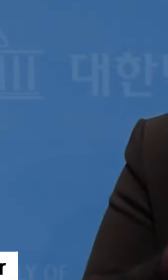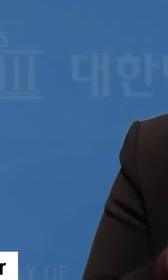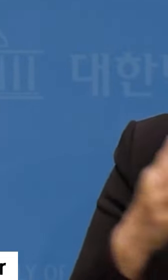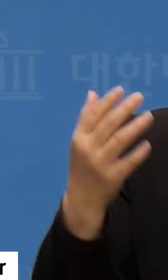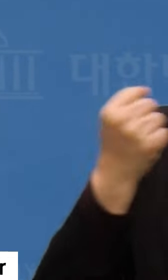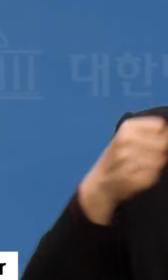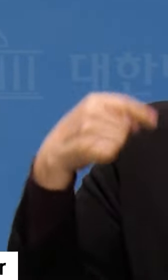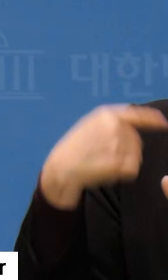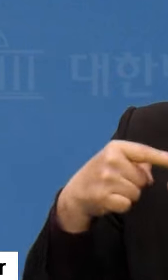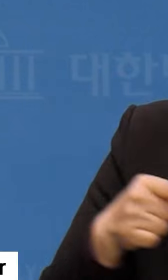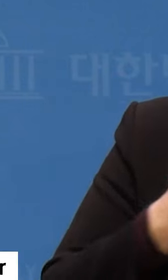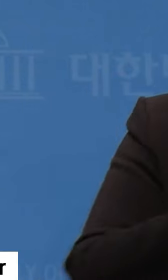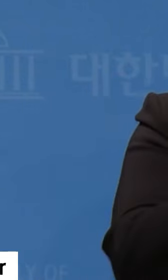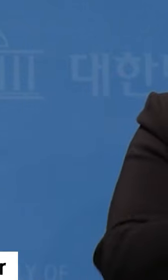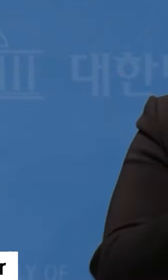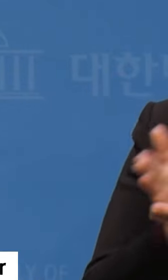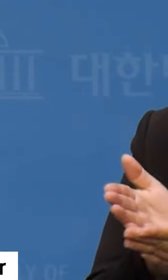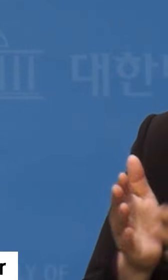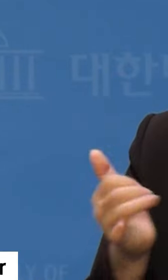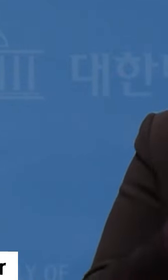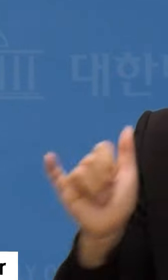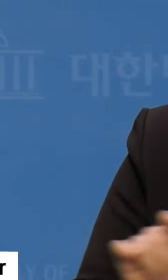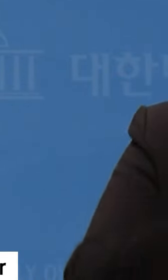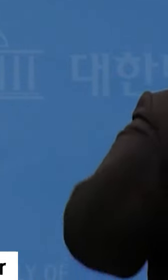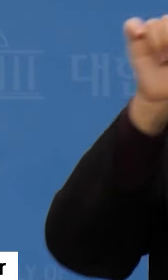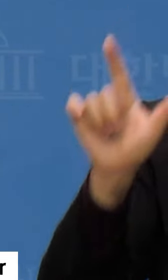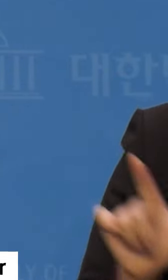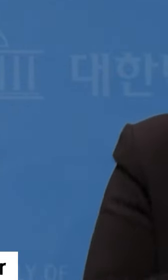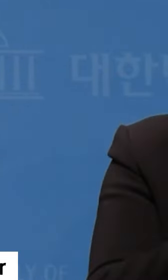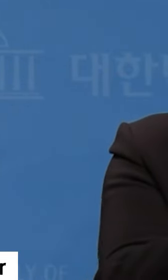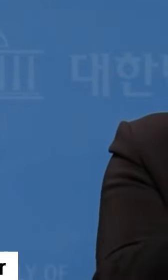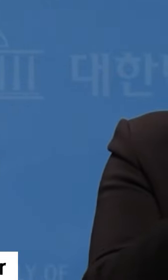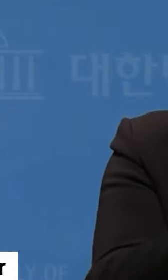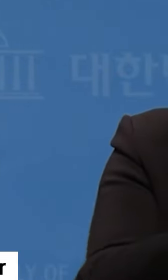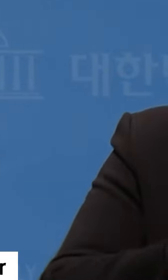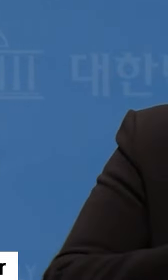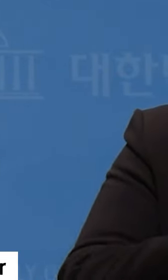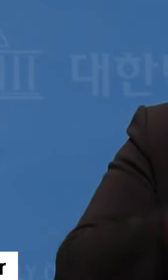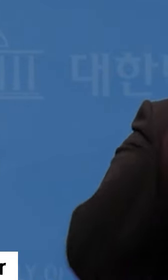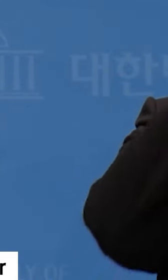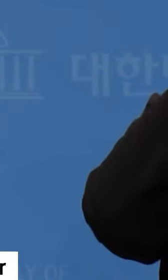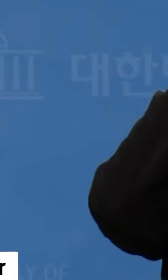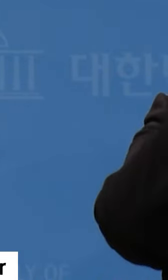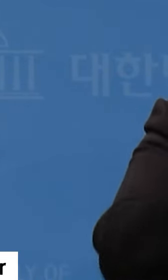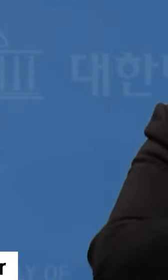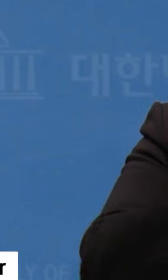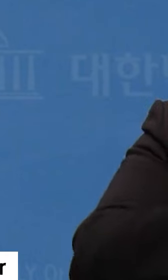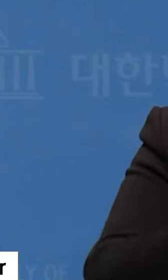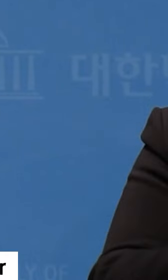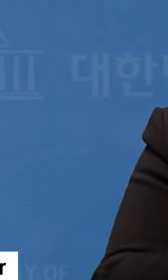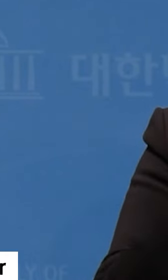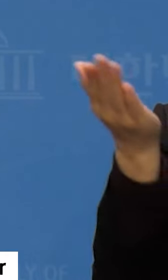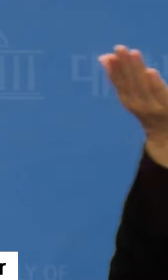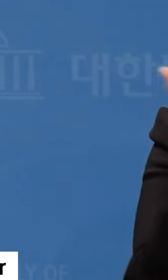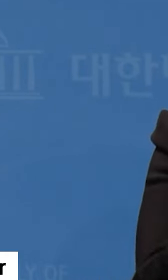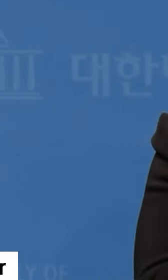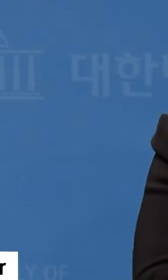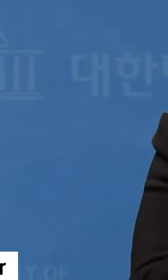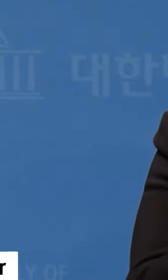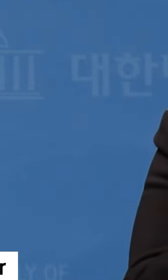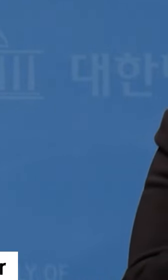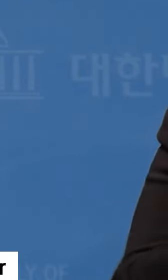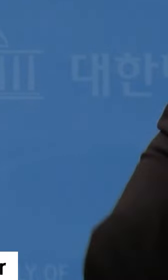건강, 교육 등 국민의 생활과 직접적인 문제들에 대해 구색 맞추기가